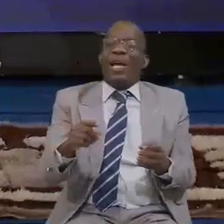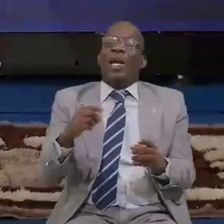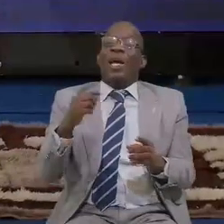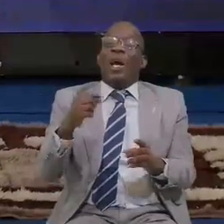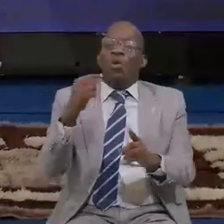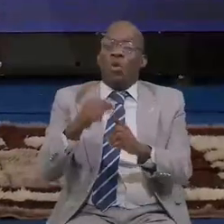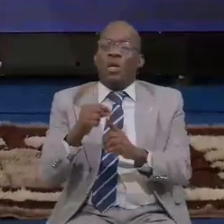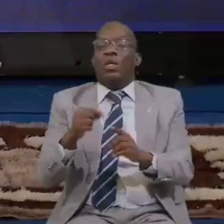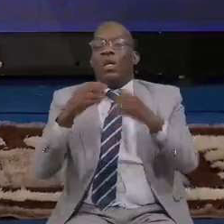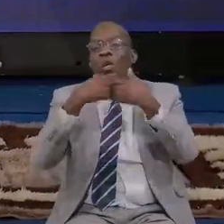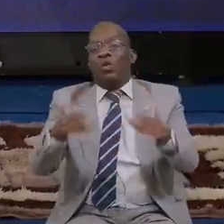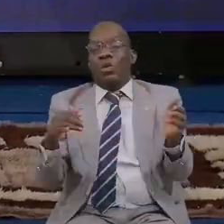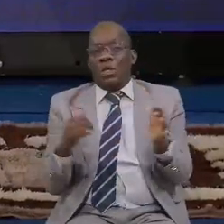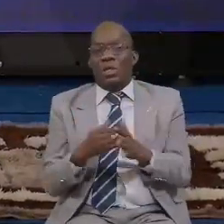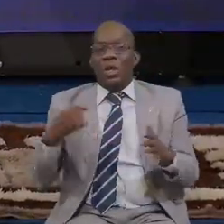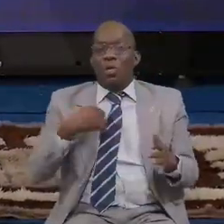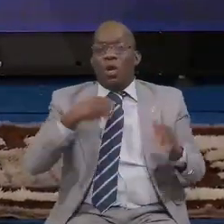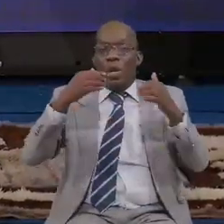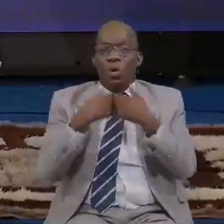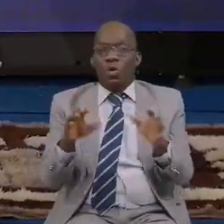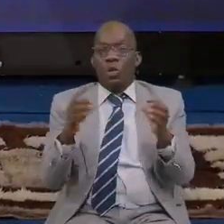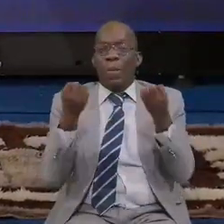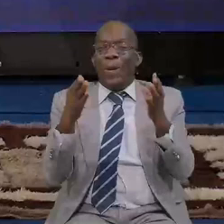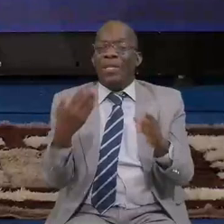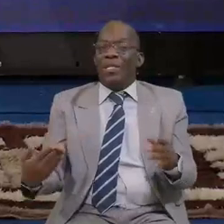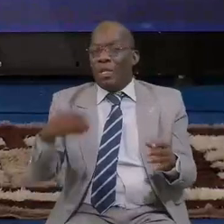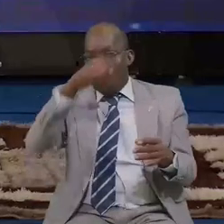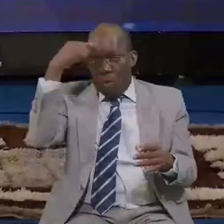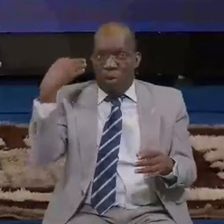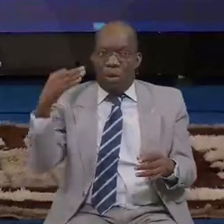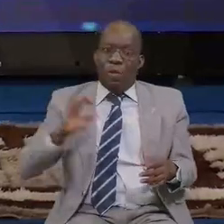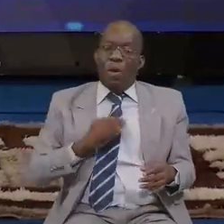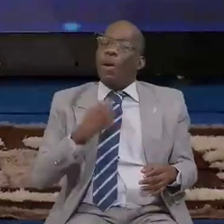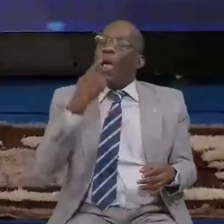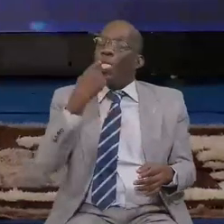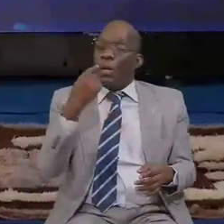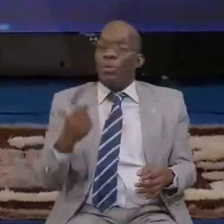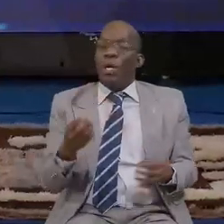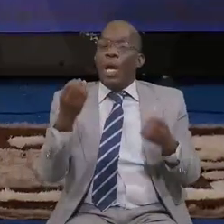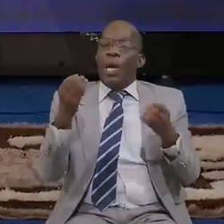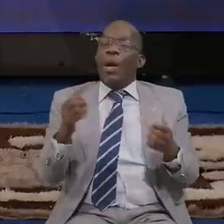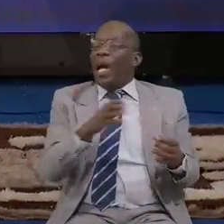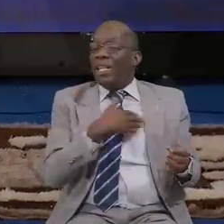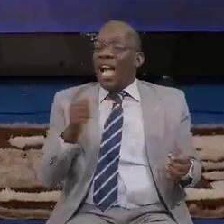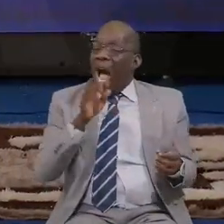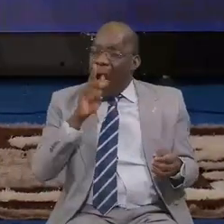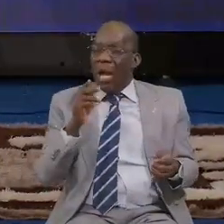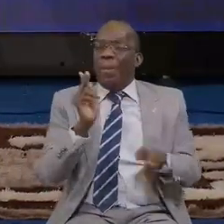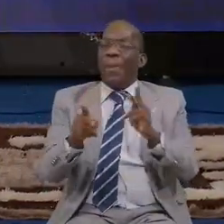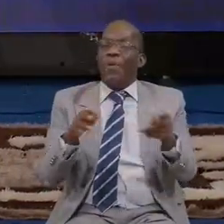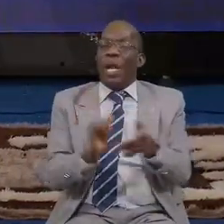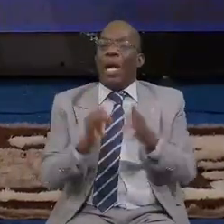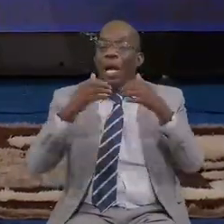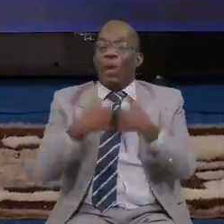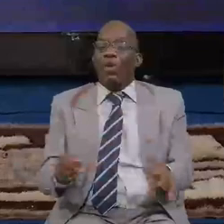nous perdons beaucoup à cause de nos langues. Et il y a des gens qui perdent leur vie à cause de